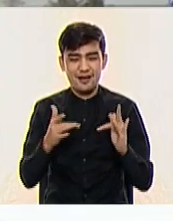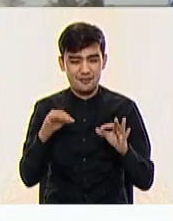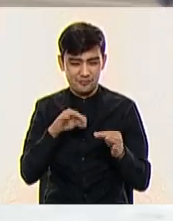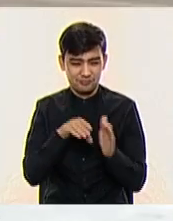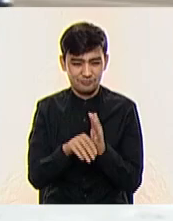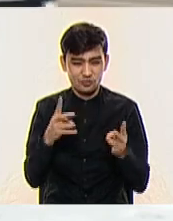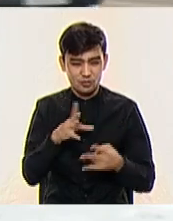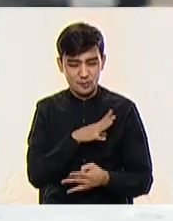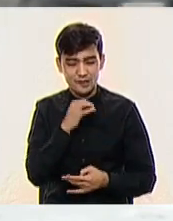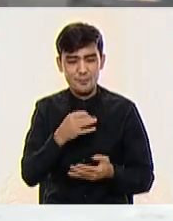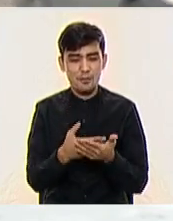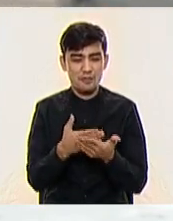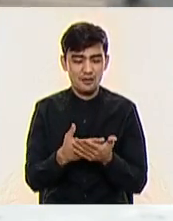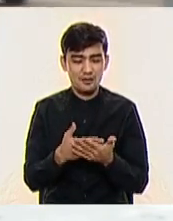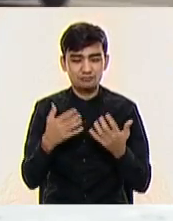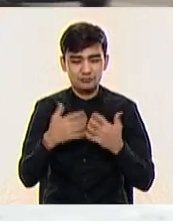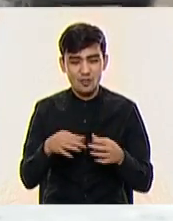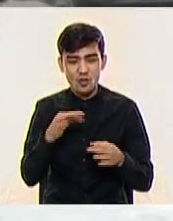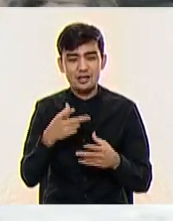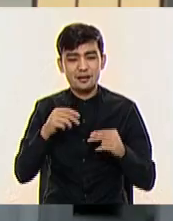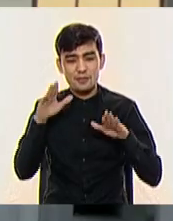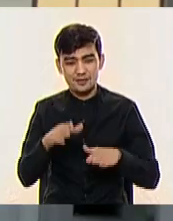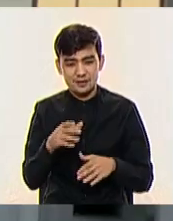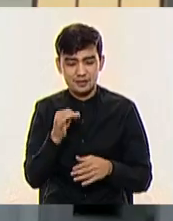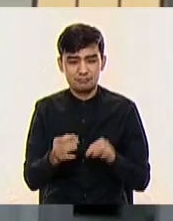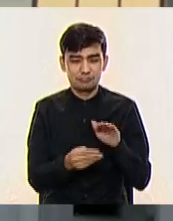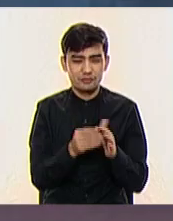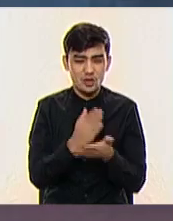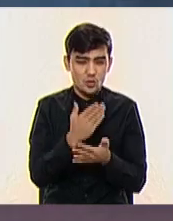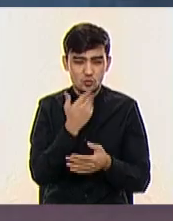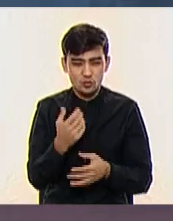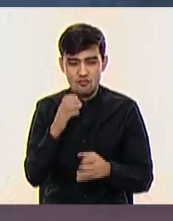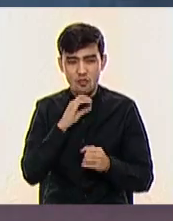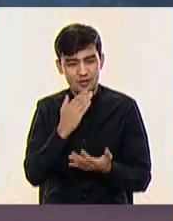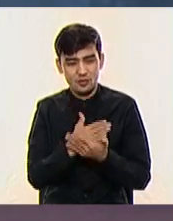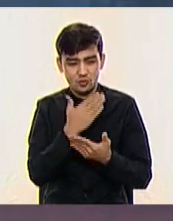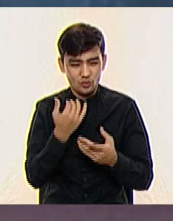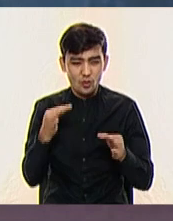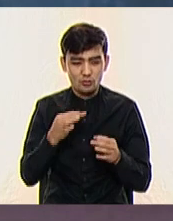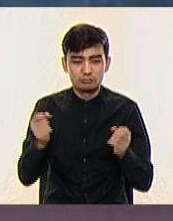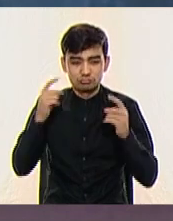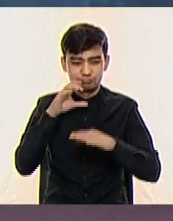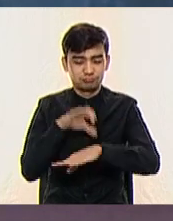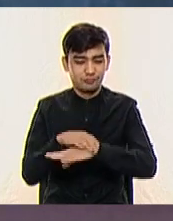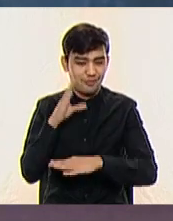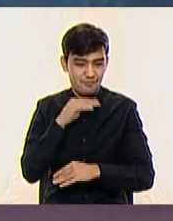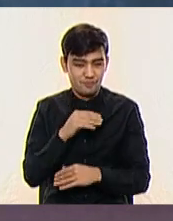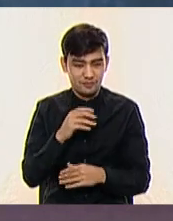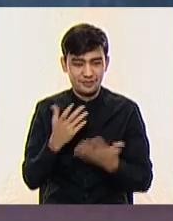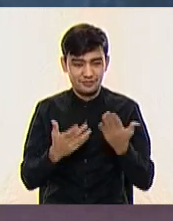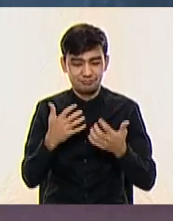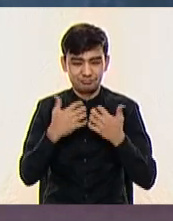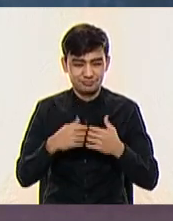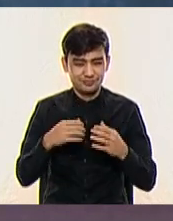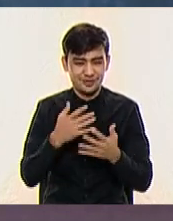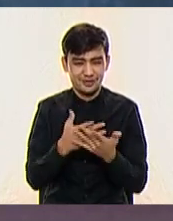ожидают увидеть примерный расклад и понять, где могут быть коррупционные риски. Какие это могут быть звонки? Ну, прежде всего,